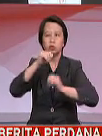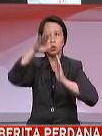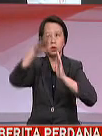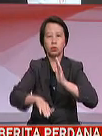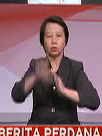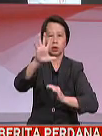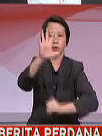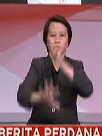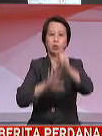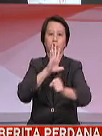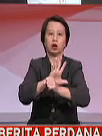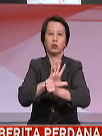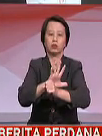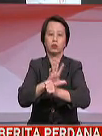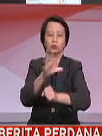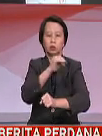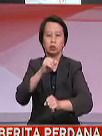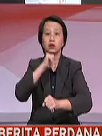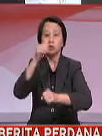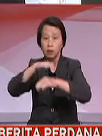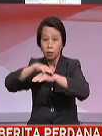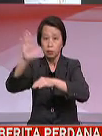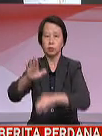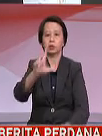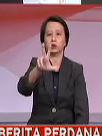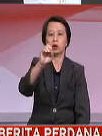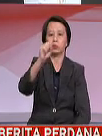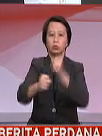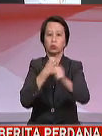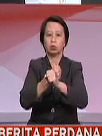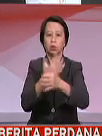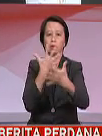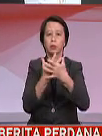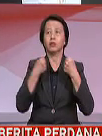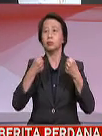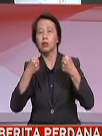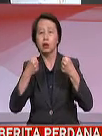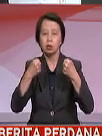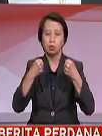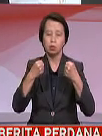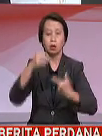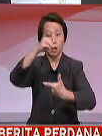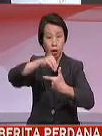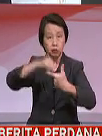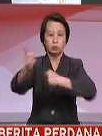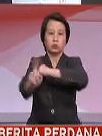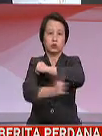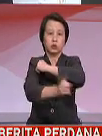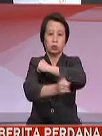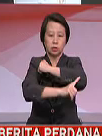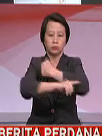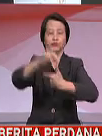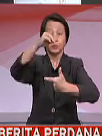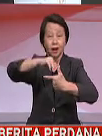daripada 5 tahun dan tidak melebihi 30 tahun penjara atau denda